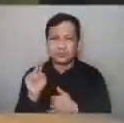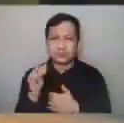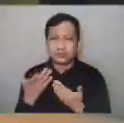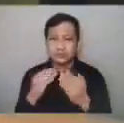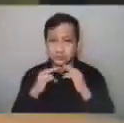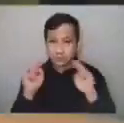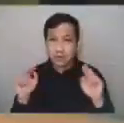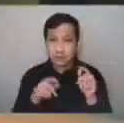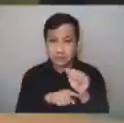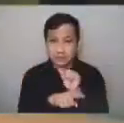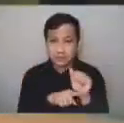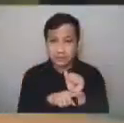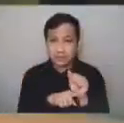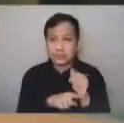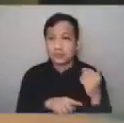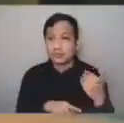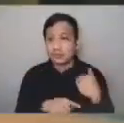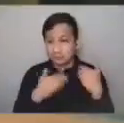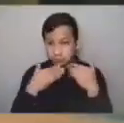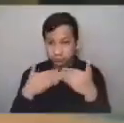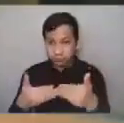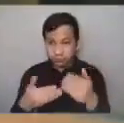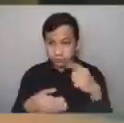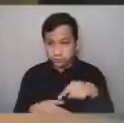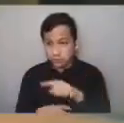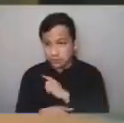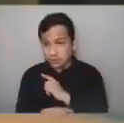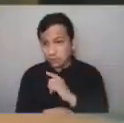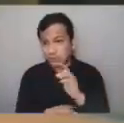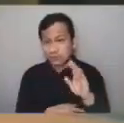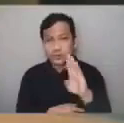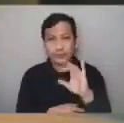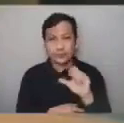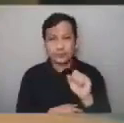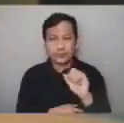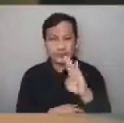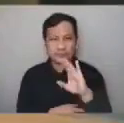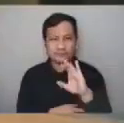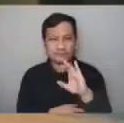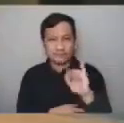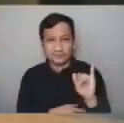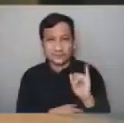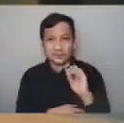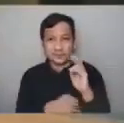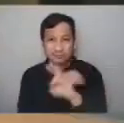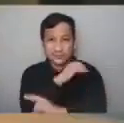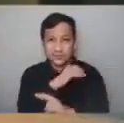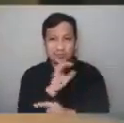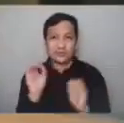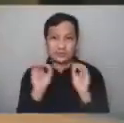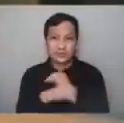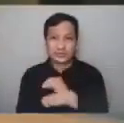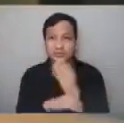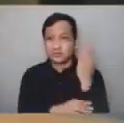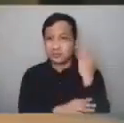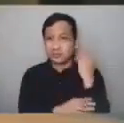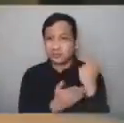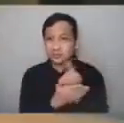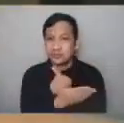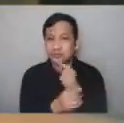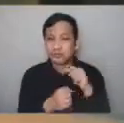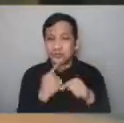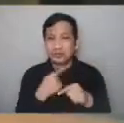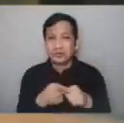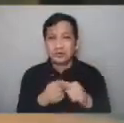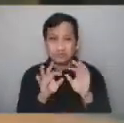Tiniyak ng mga nagbabantay na pulis na mahigpit nilang ipatutupad ang health and safety protocols sa muling